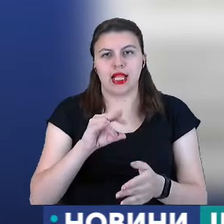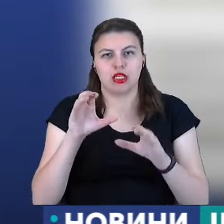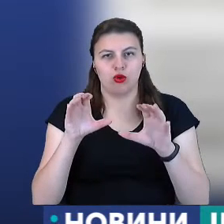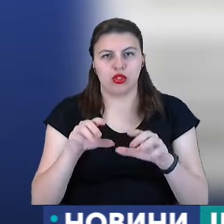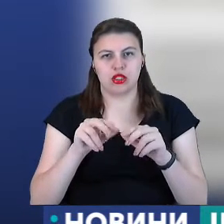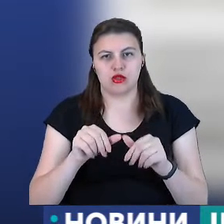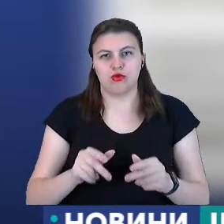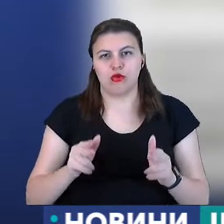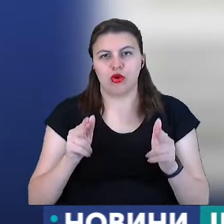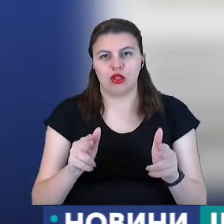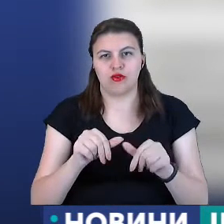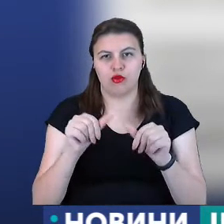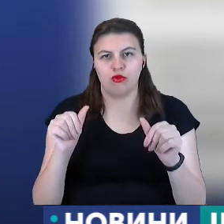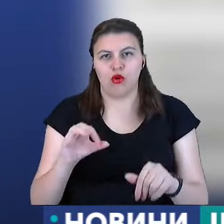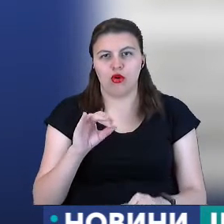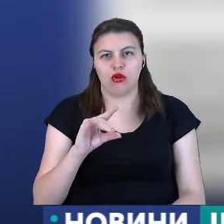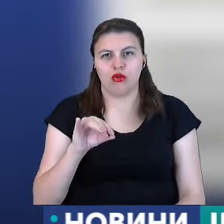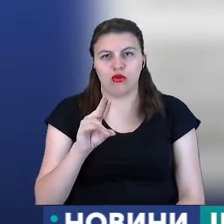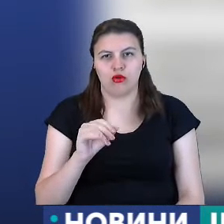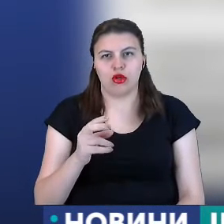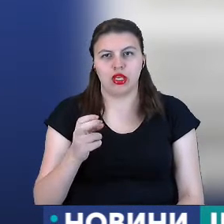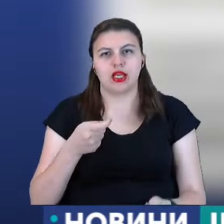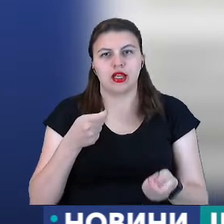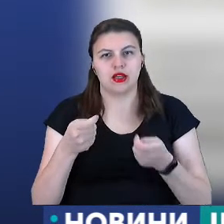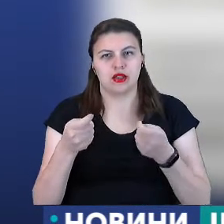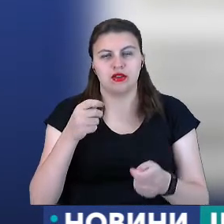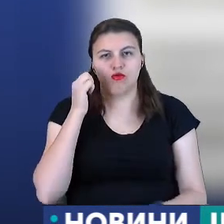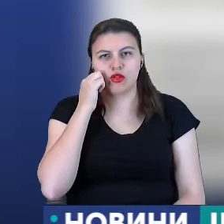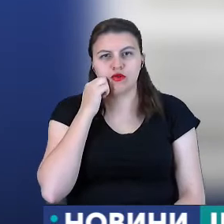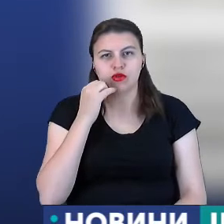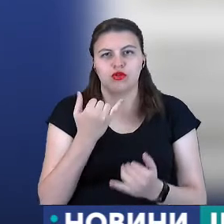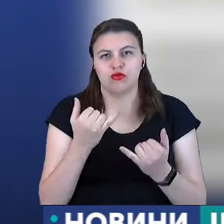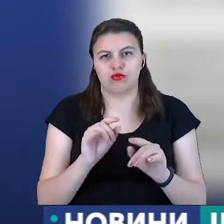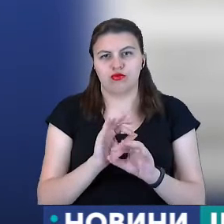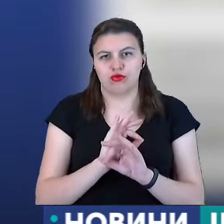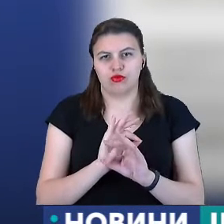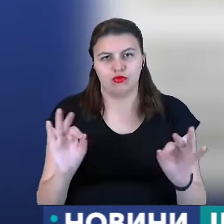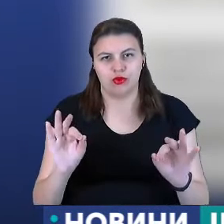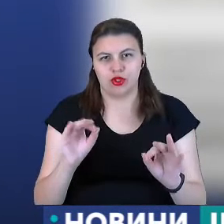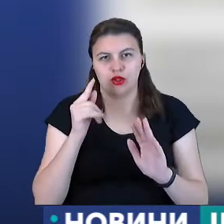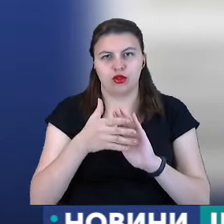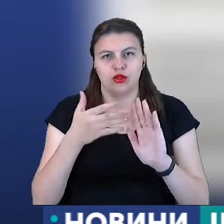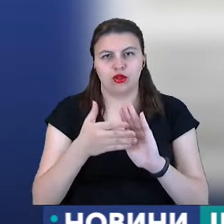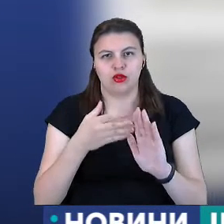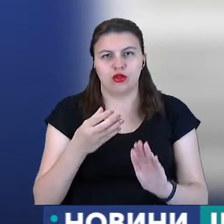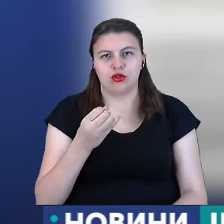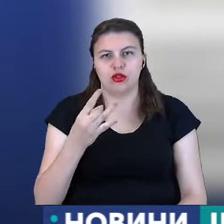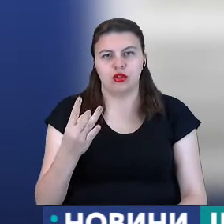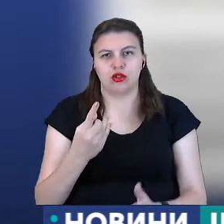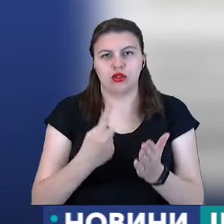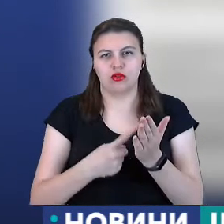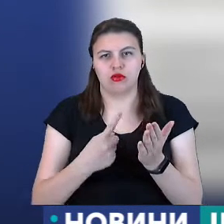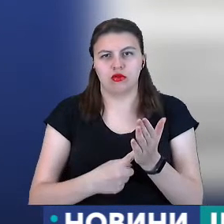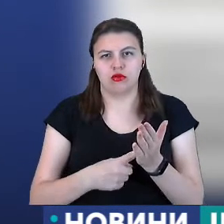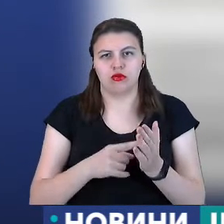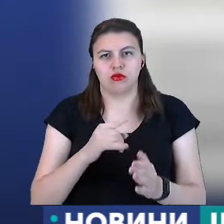ОРДЛО та їх керівництво у Москві чудово розуміють. Інспектування ще раз довело би брехливість всього того, що лунало з Донецька